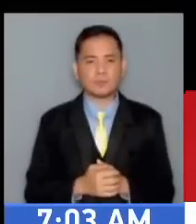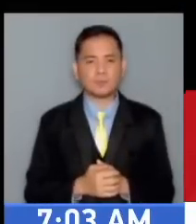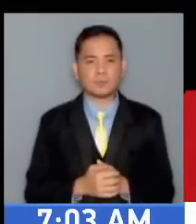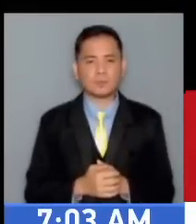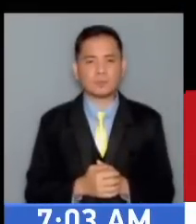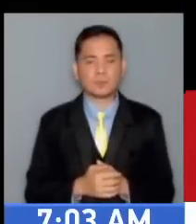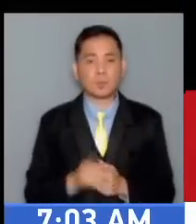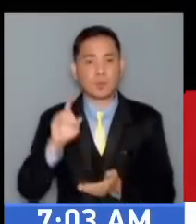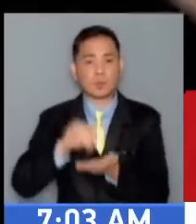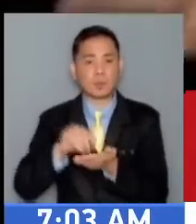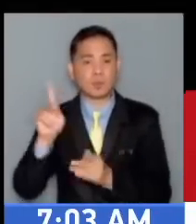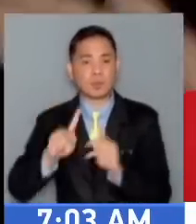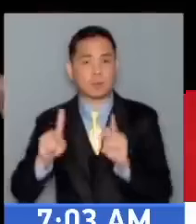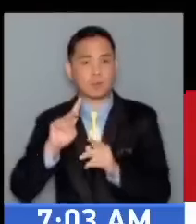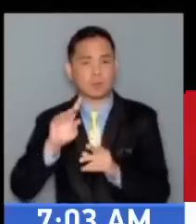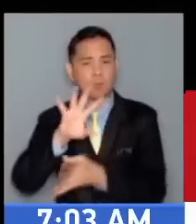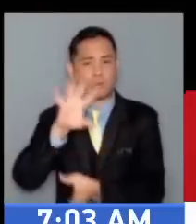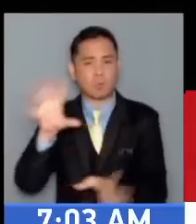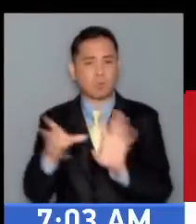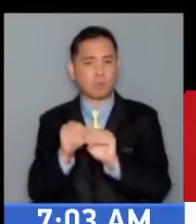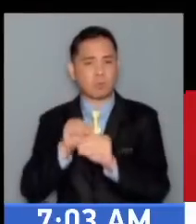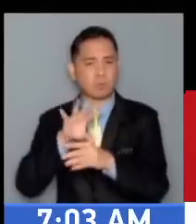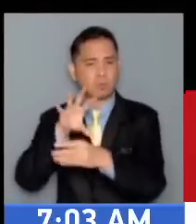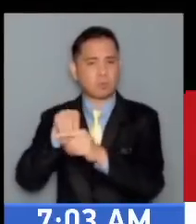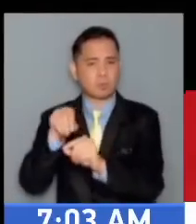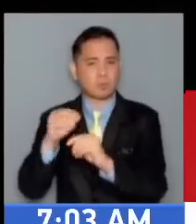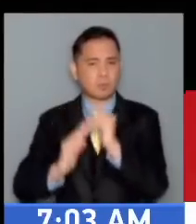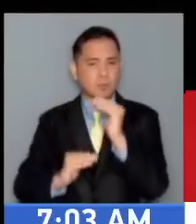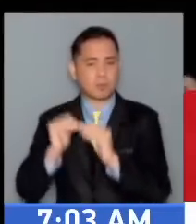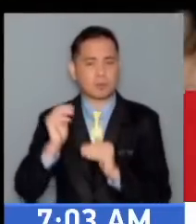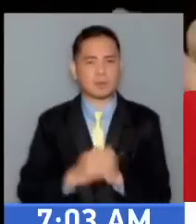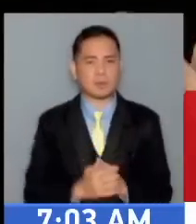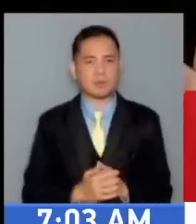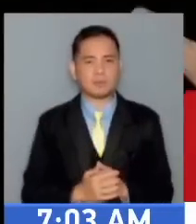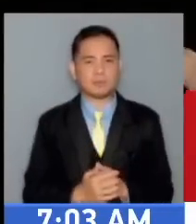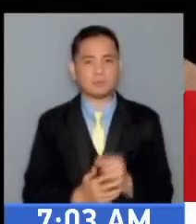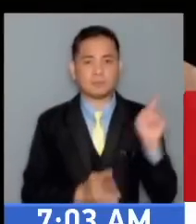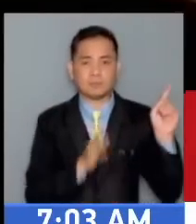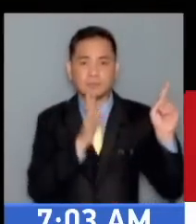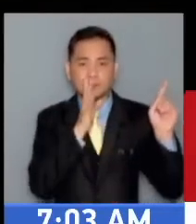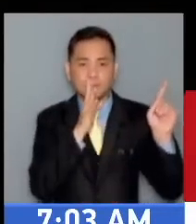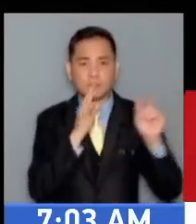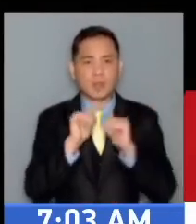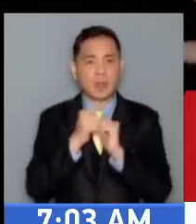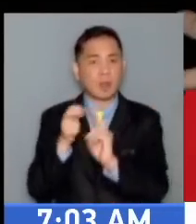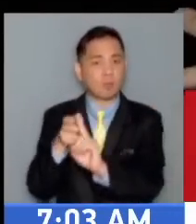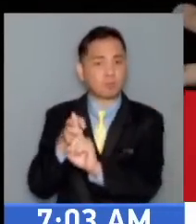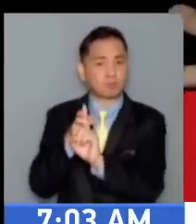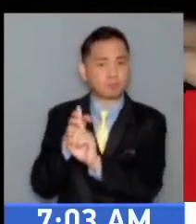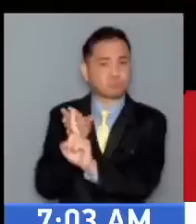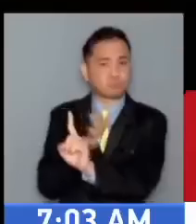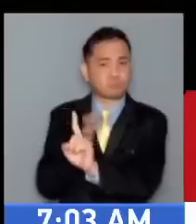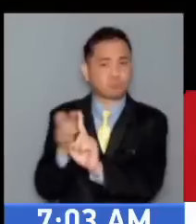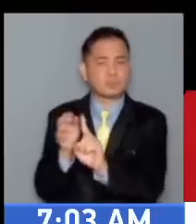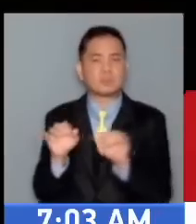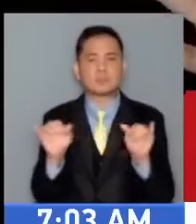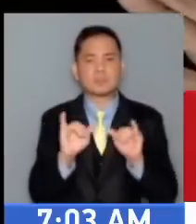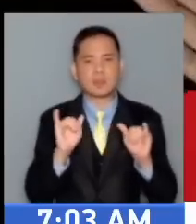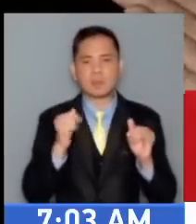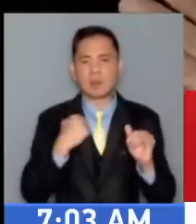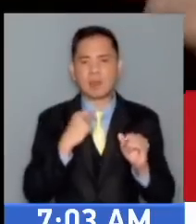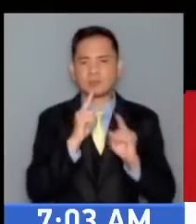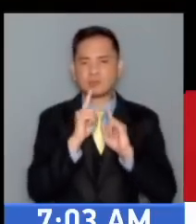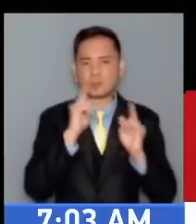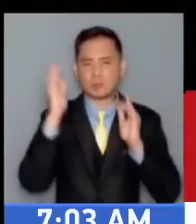recruited, pare-pareho sinabi, yung Malaysian and yung mga nakausap ko, Malaysian, Chinese